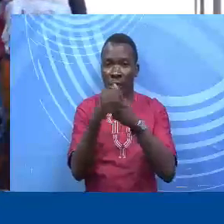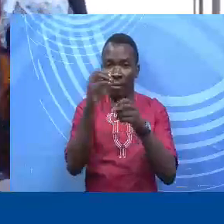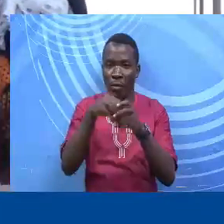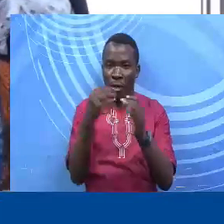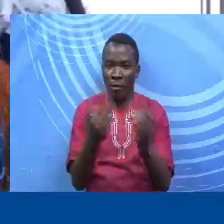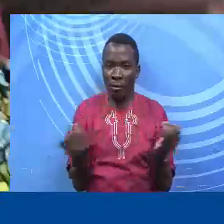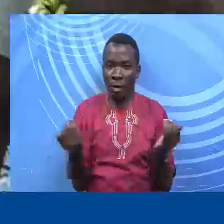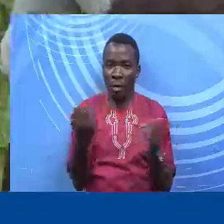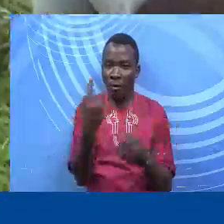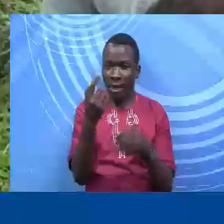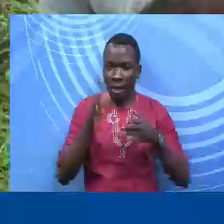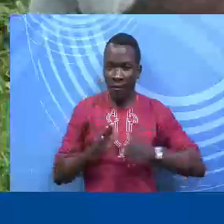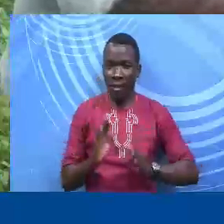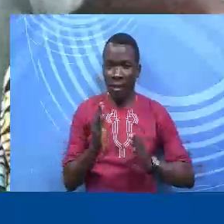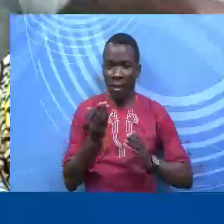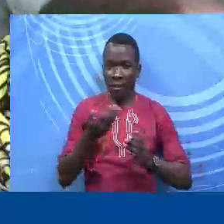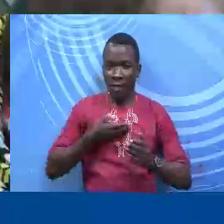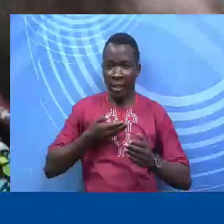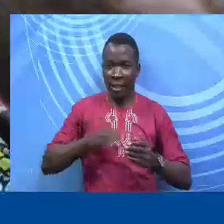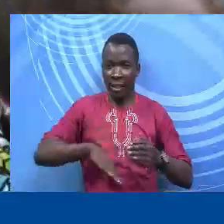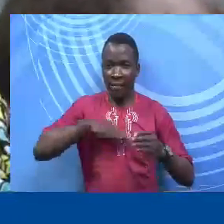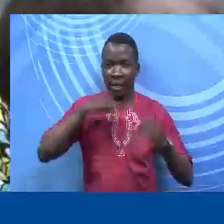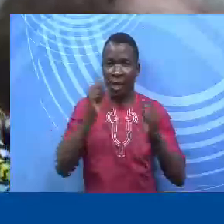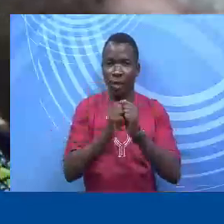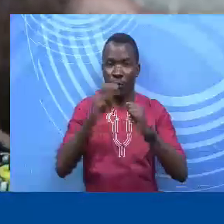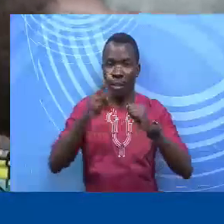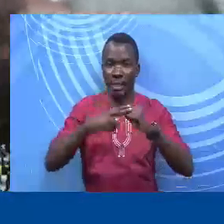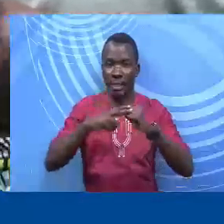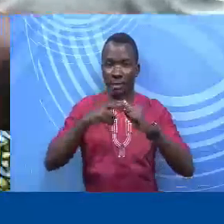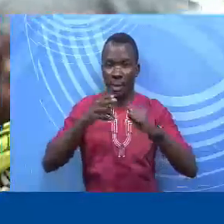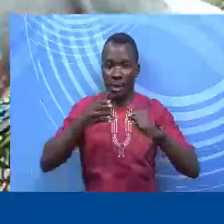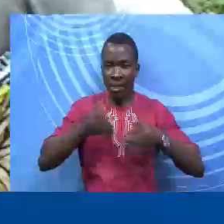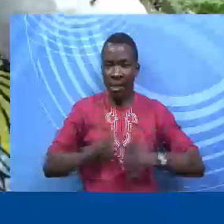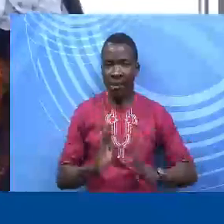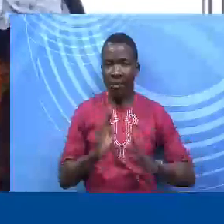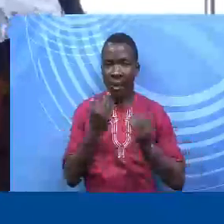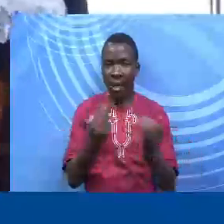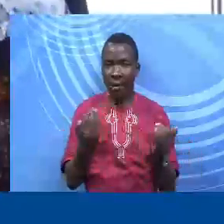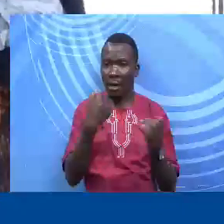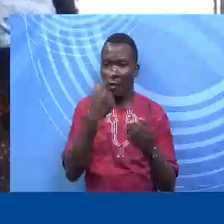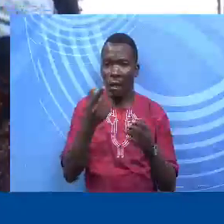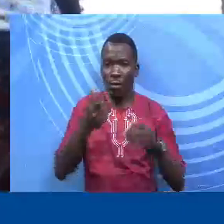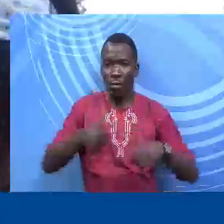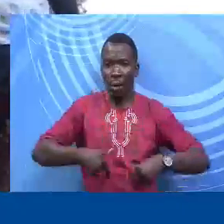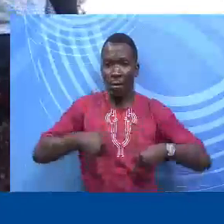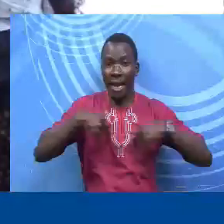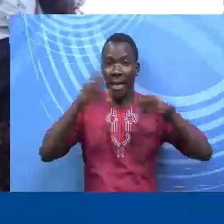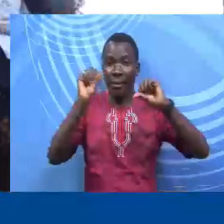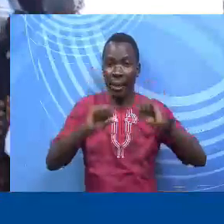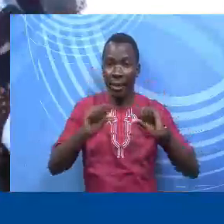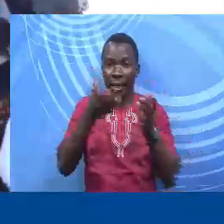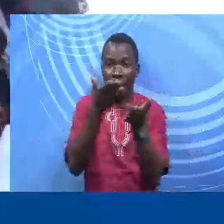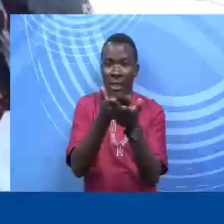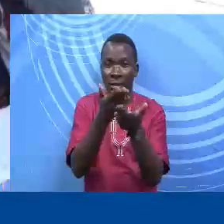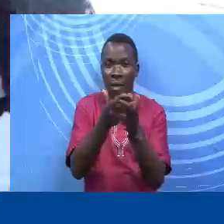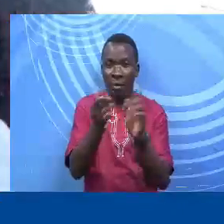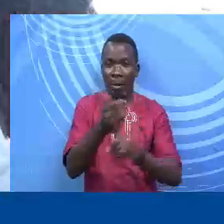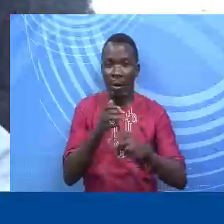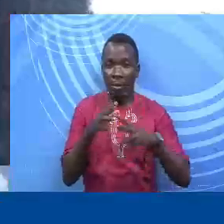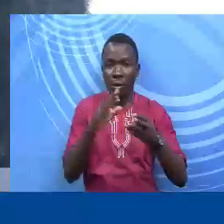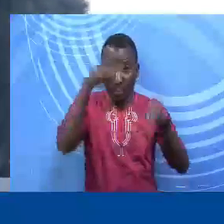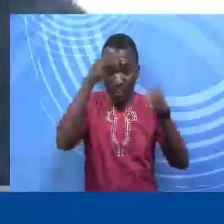umwe akaba yarabyaye afite imyaka 17 gusa y'amavuko aba bana bakaba bavuga ko babayeho nabi aho basaba ko babona uko bakwiga